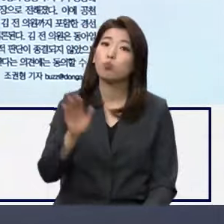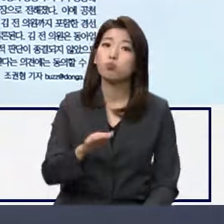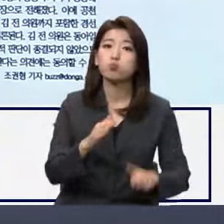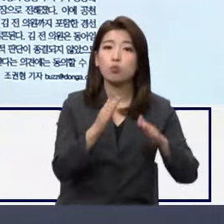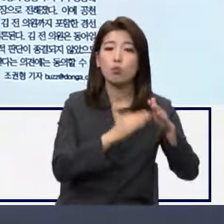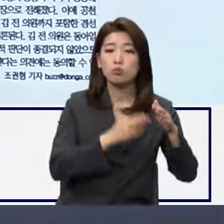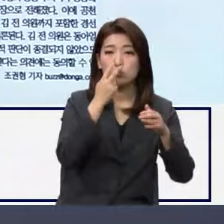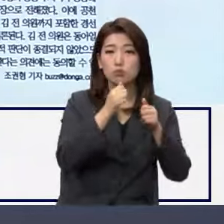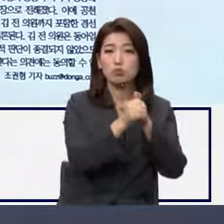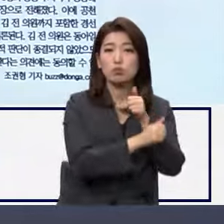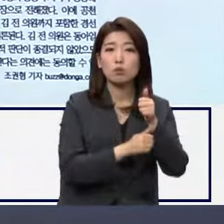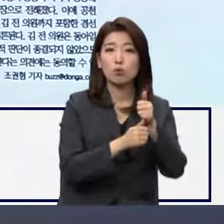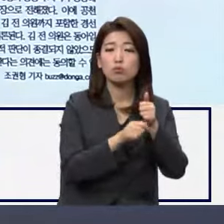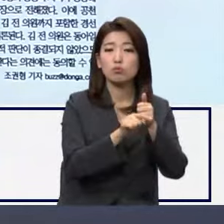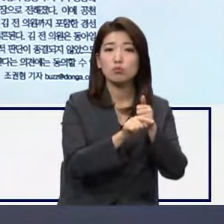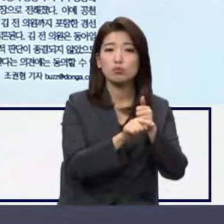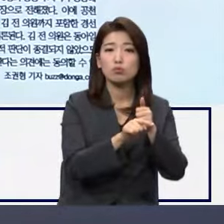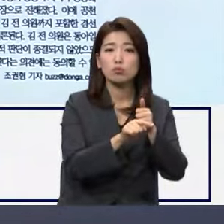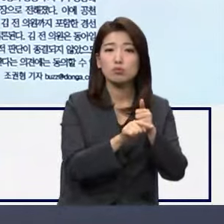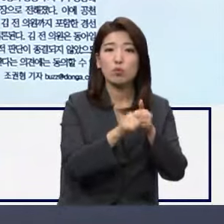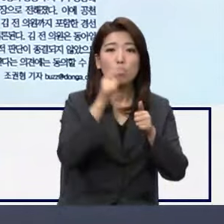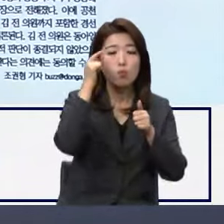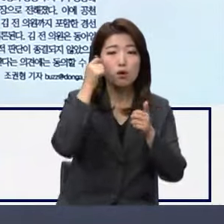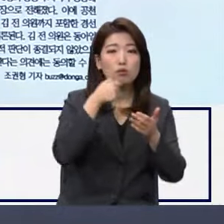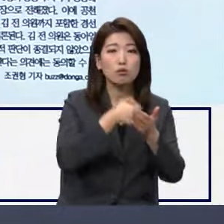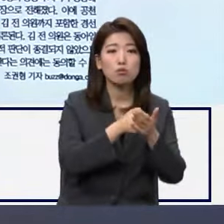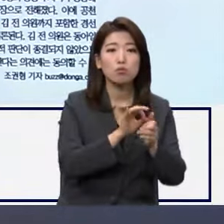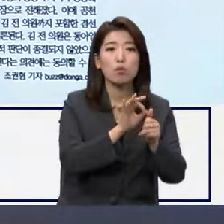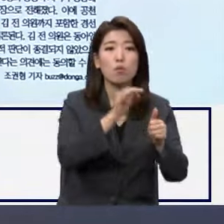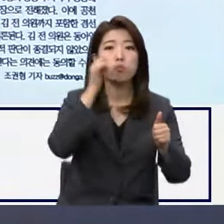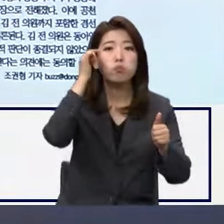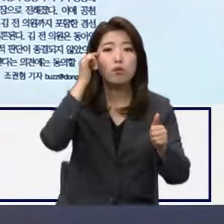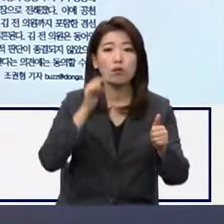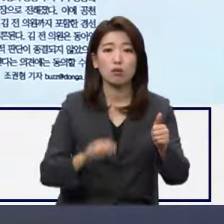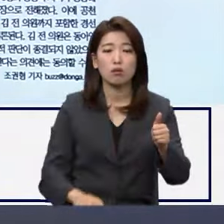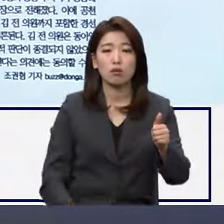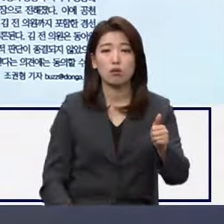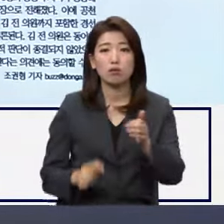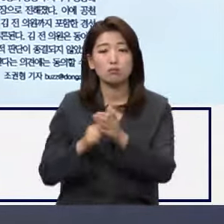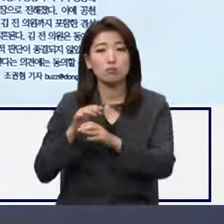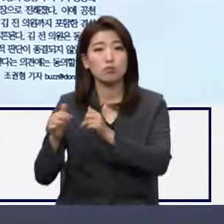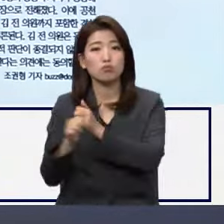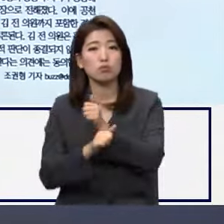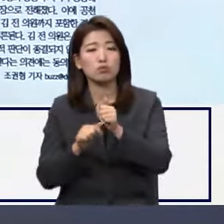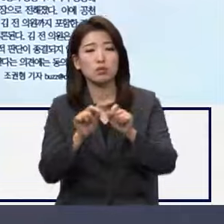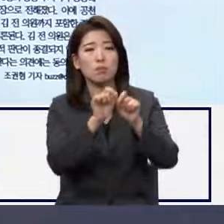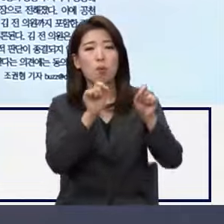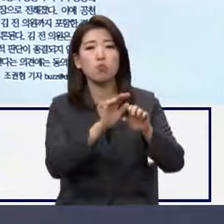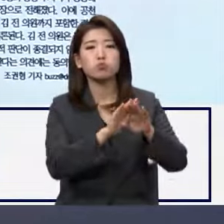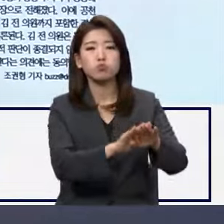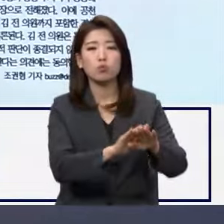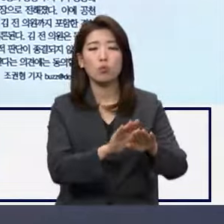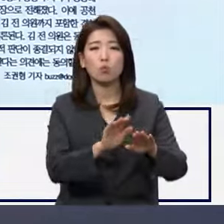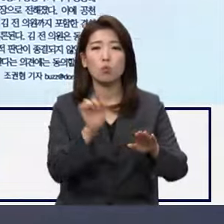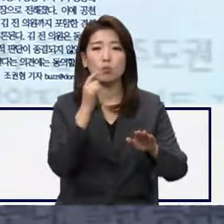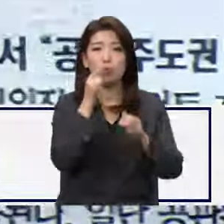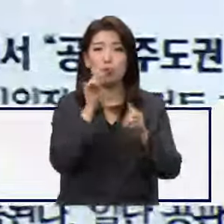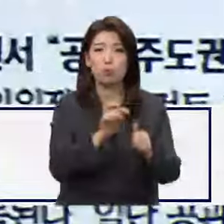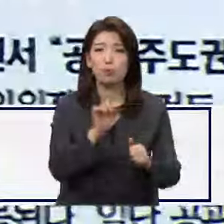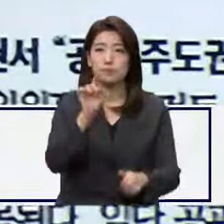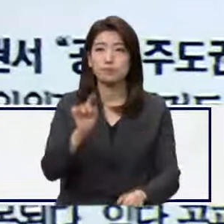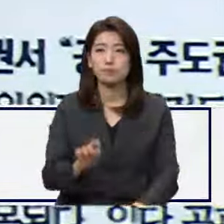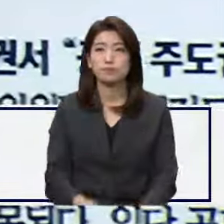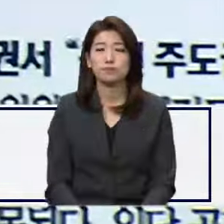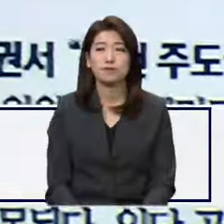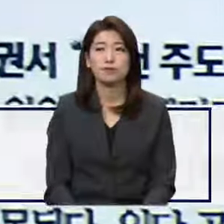이런 기조라고 한다면 공간 위에서 어떻게 통과가 된 거지 싶은데 여기길 좀 보겠습니다 전날 공관이 브리핑에서 김전